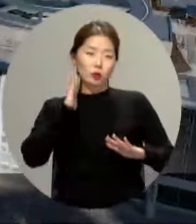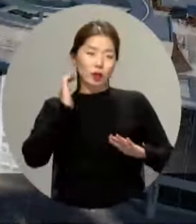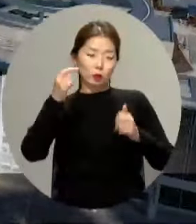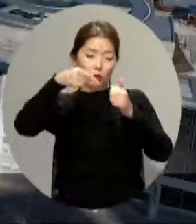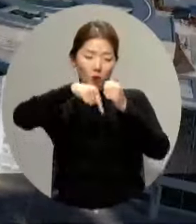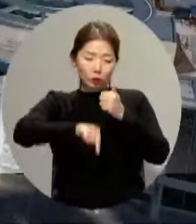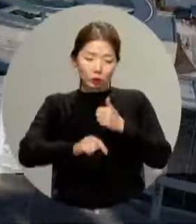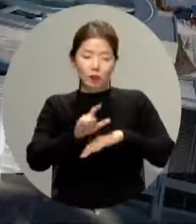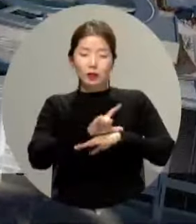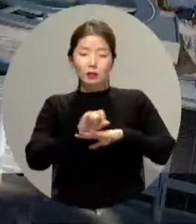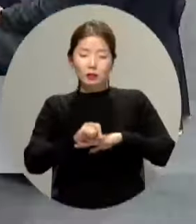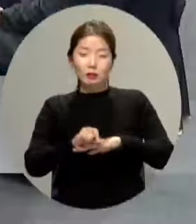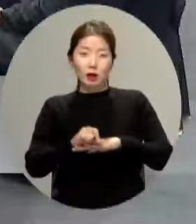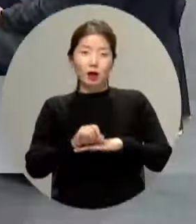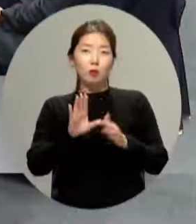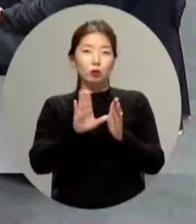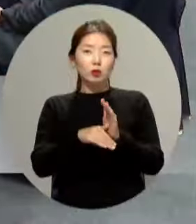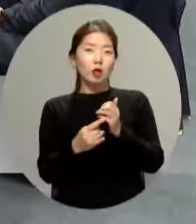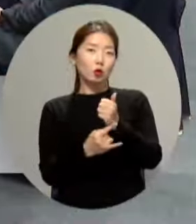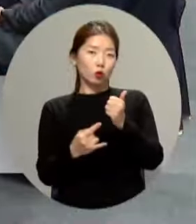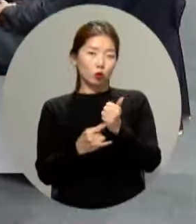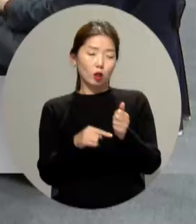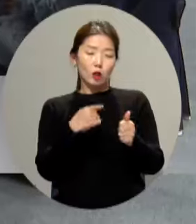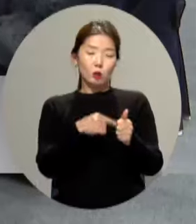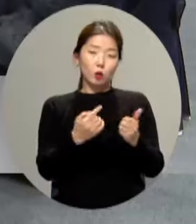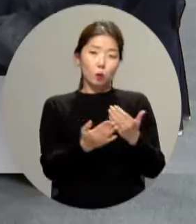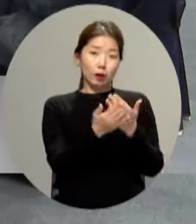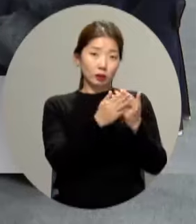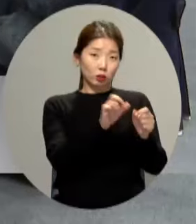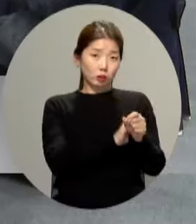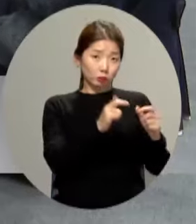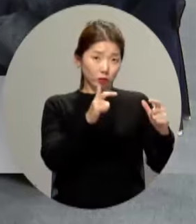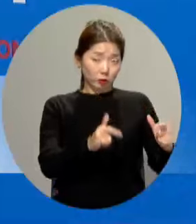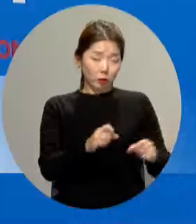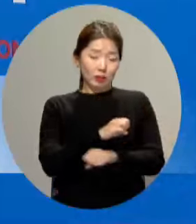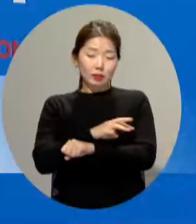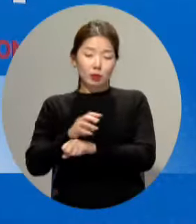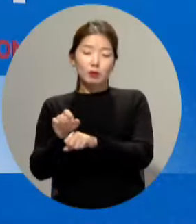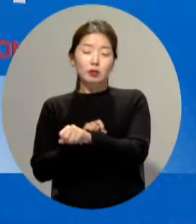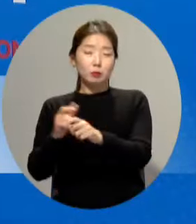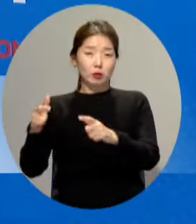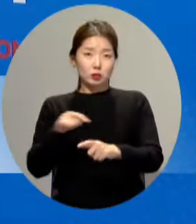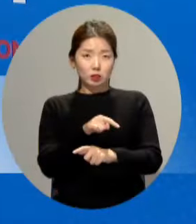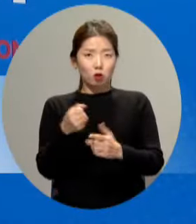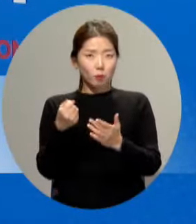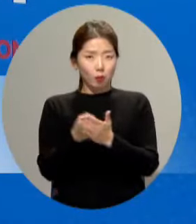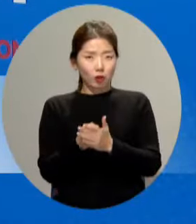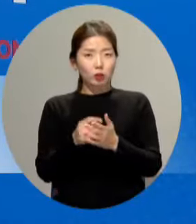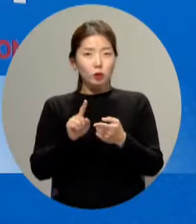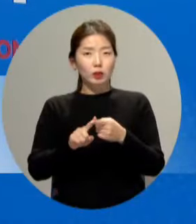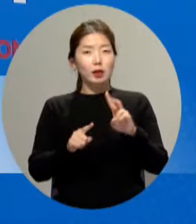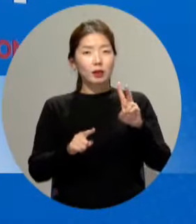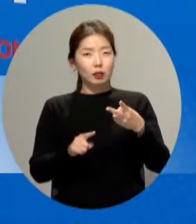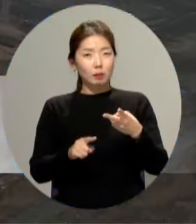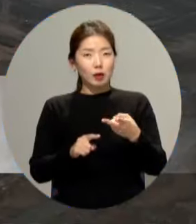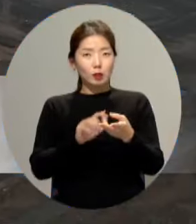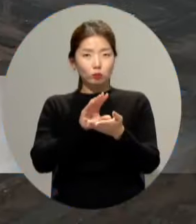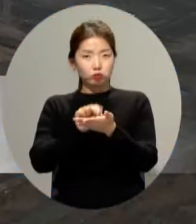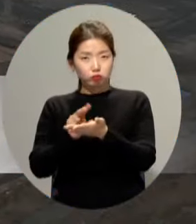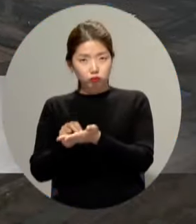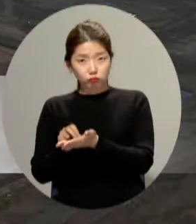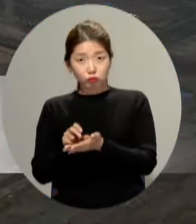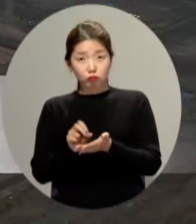직속 지방시대 위원회에 교육발전 특구와 세만금 2차전지 특화단지 지정 등 200여개 과제로